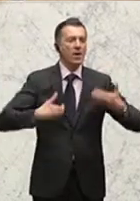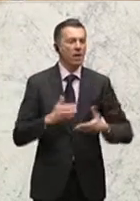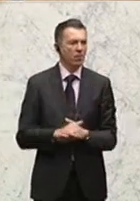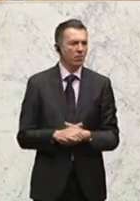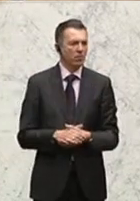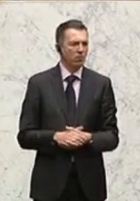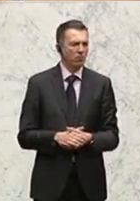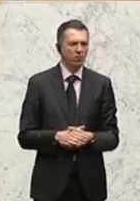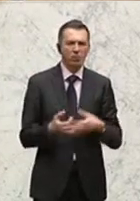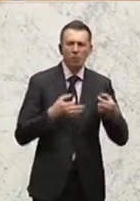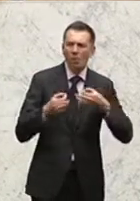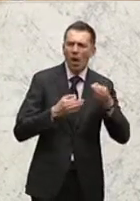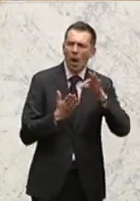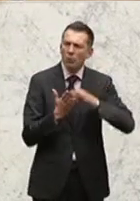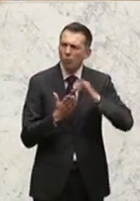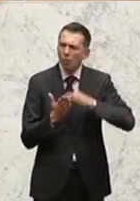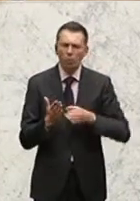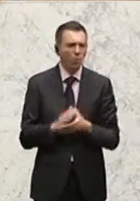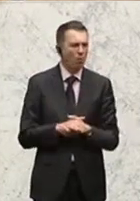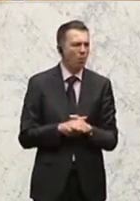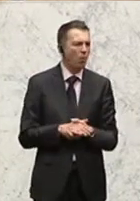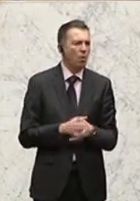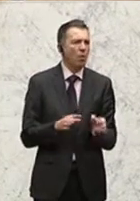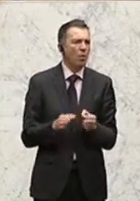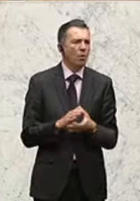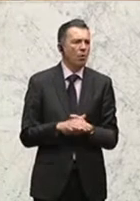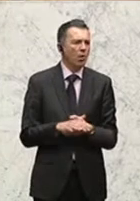dass irgendwelche Befragungsprotokolle oder